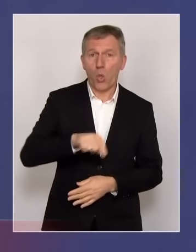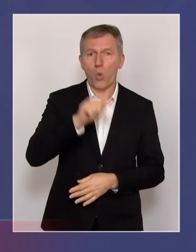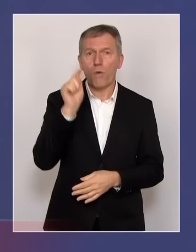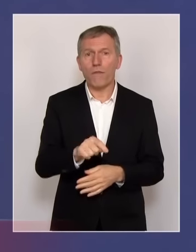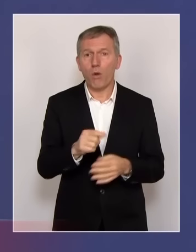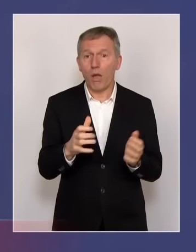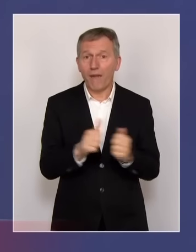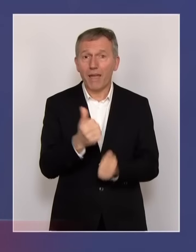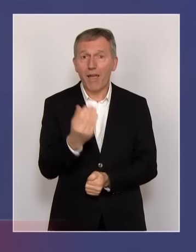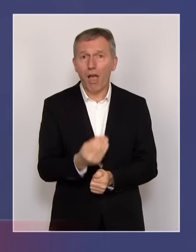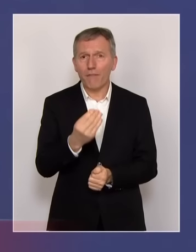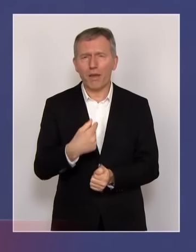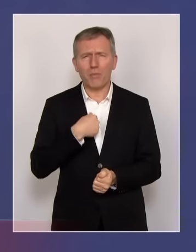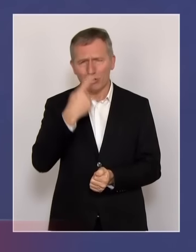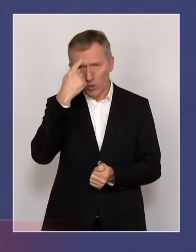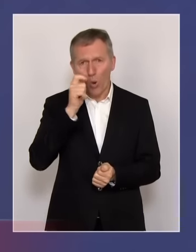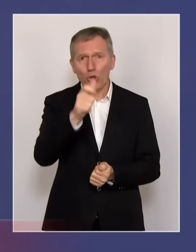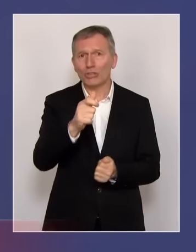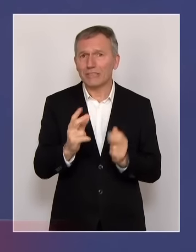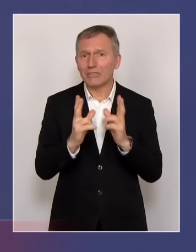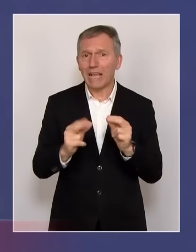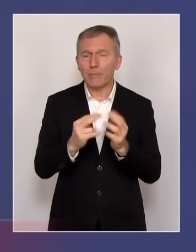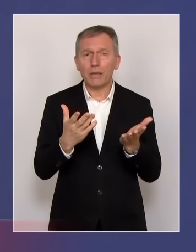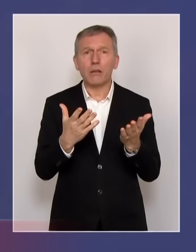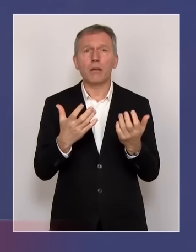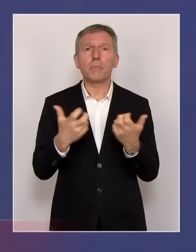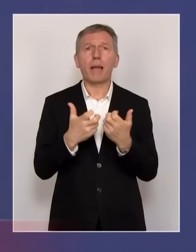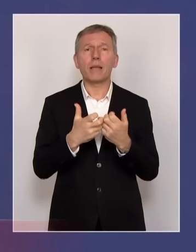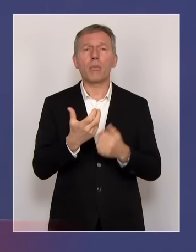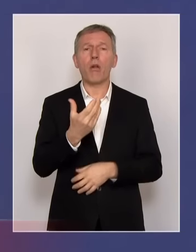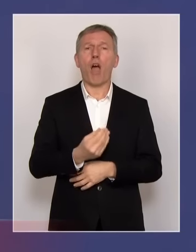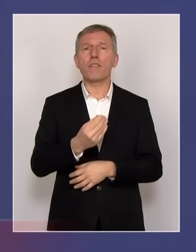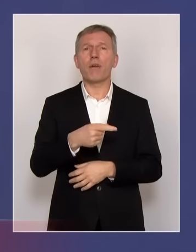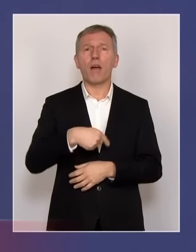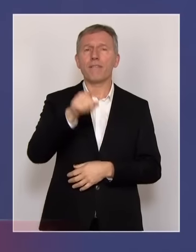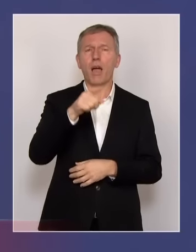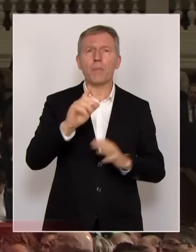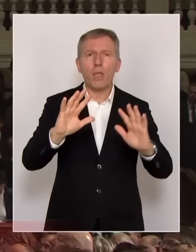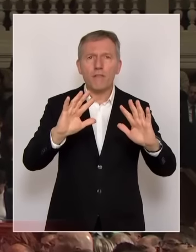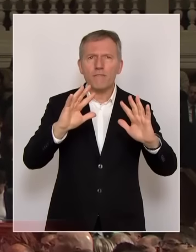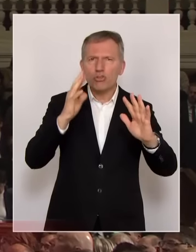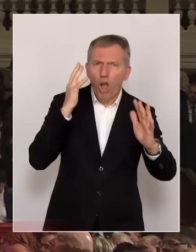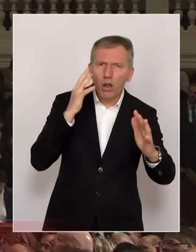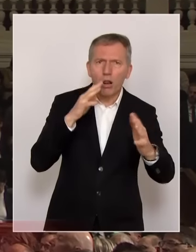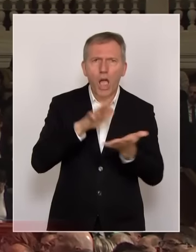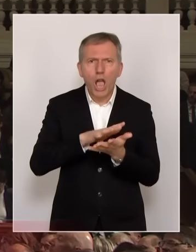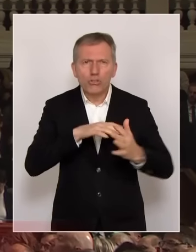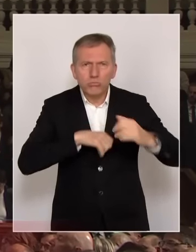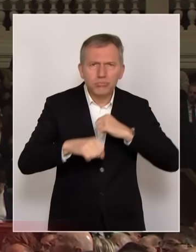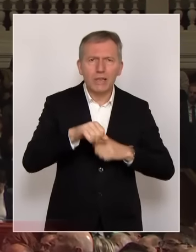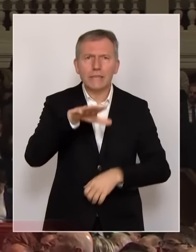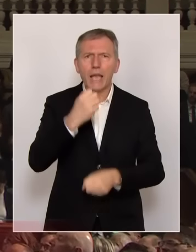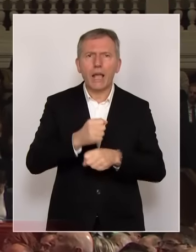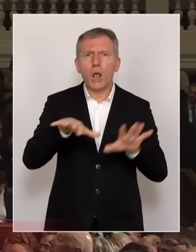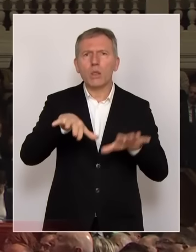pour nos enfants je le dis avec beaucoup de bon sens est-ce que quelqu'un envoie son enfant dans la jungle à 5 ans 10 ans 12